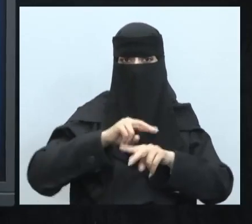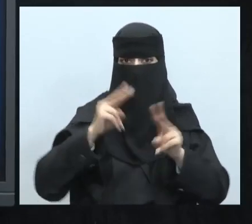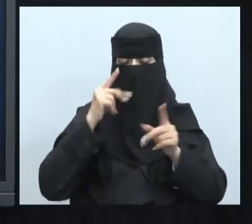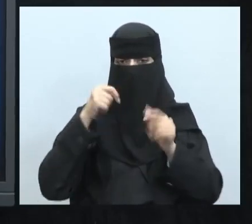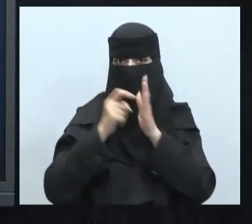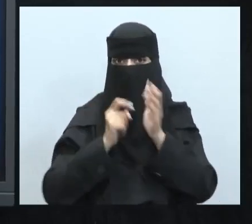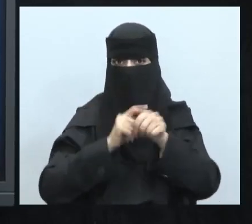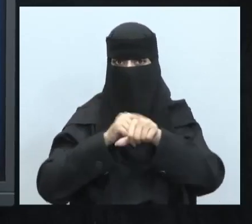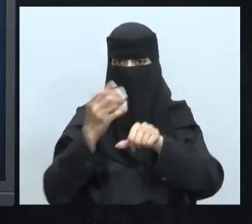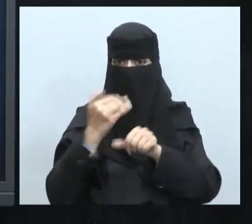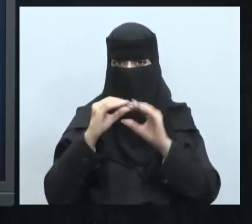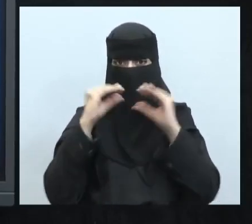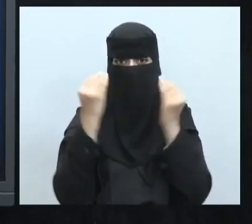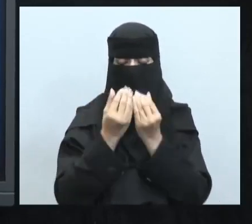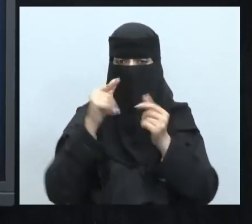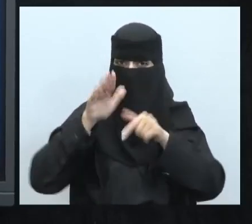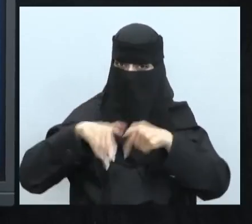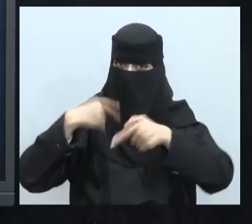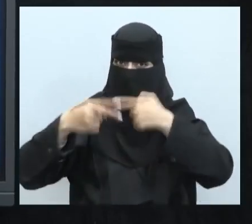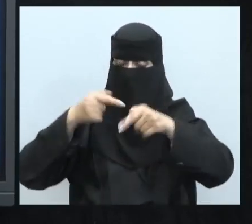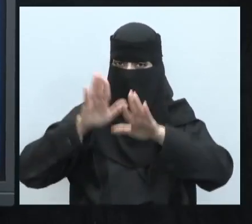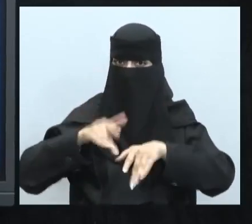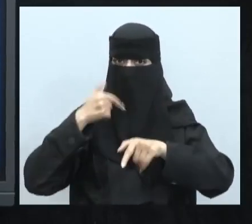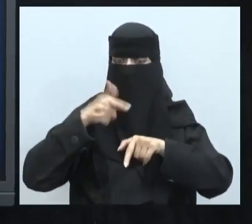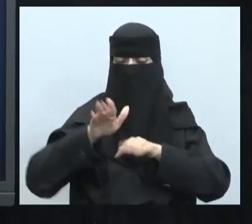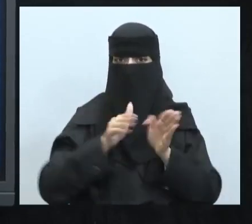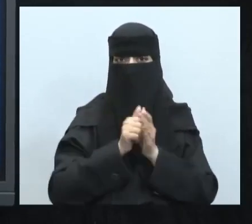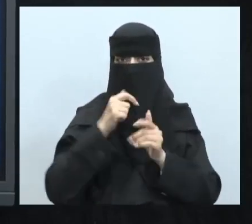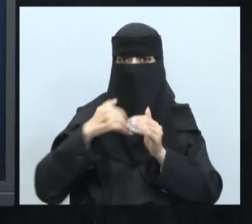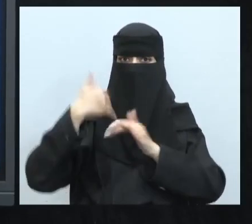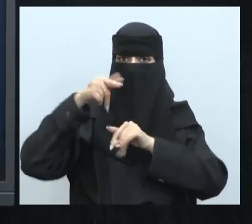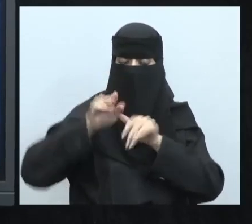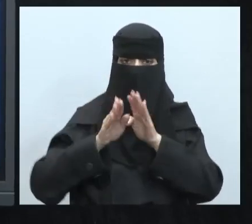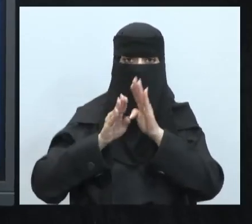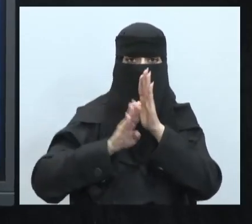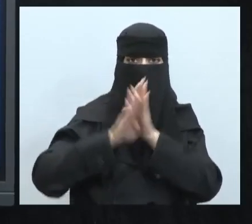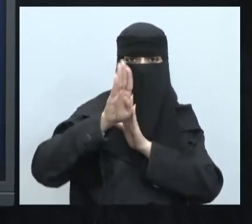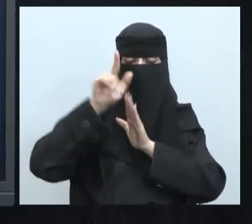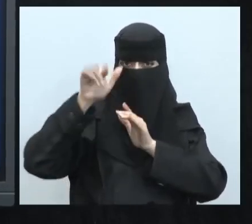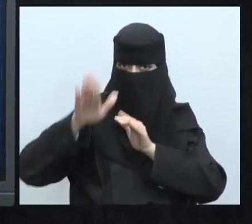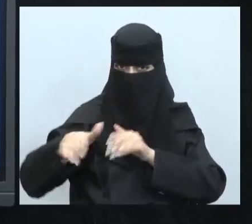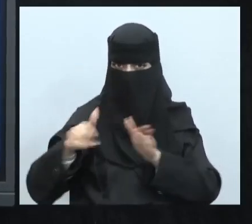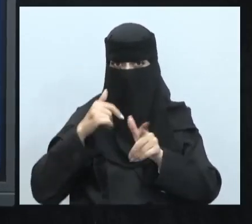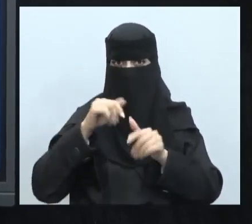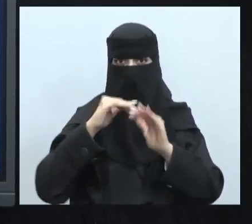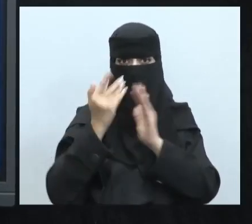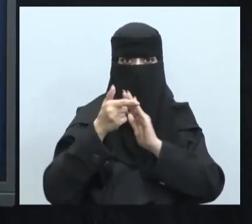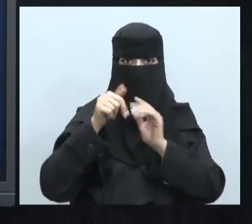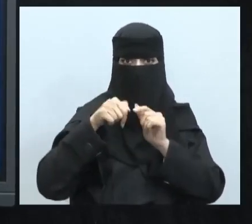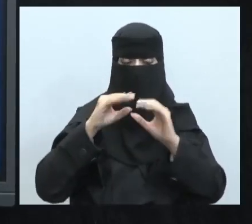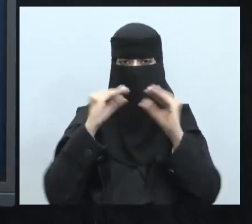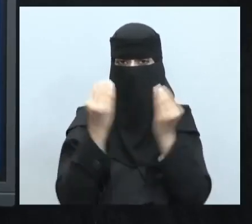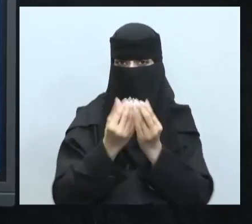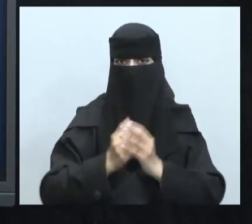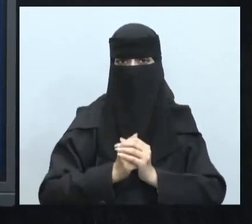العصور الى الاداره وما زالت الاداره واصبح هنالك تطور ايضا في عالم الاداره